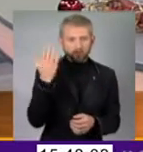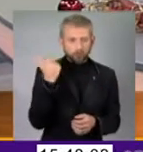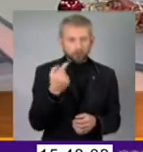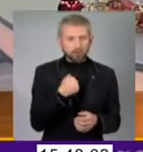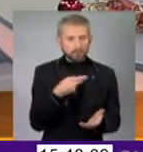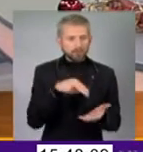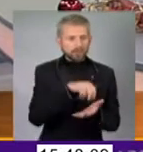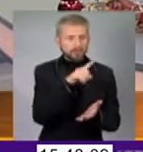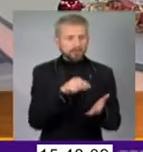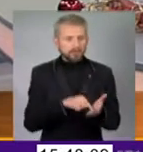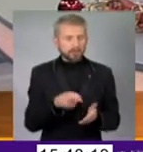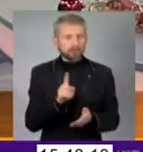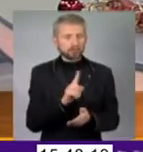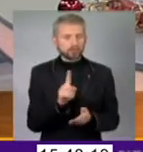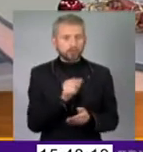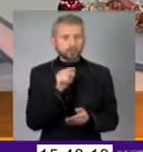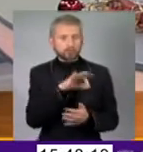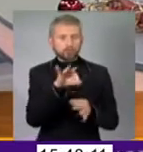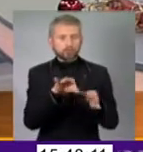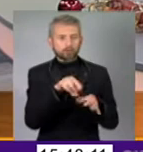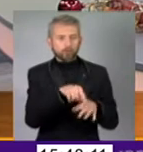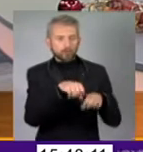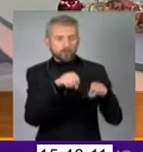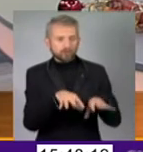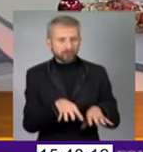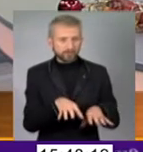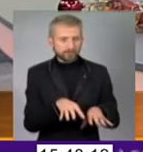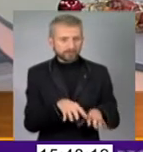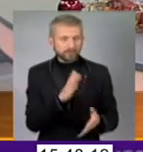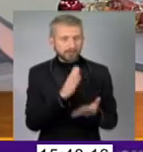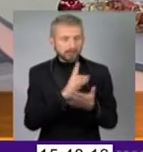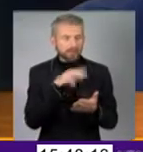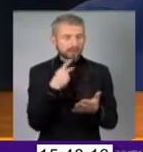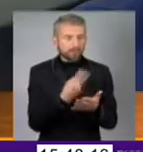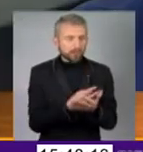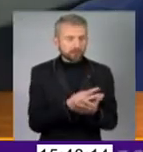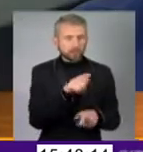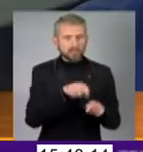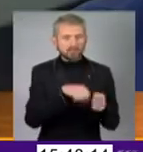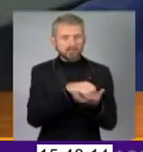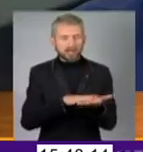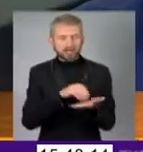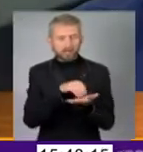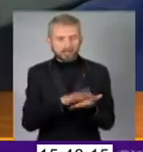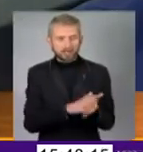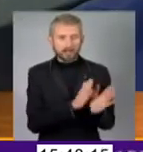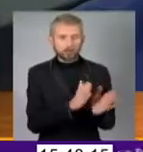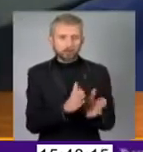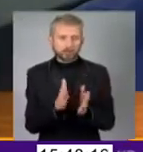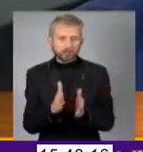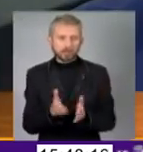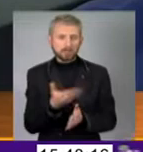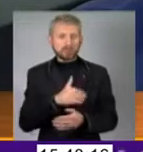поставили питання про те, що в тому проєкті, в тому рішенні є передбачена інвентаризація і відповідні алгоритми.